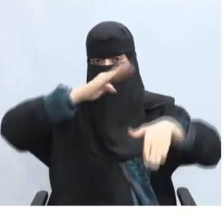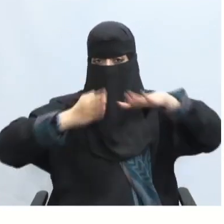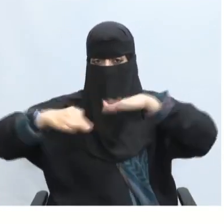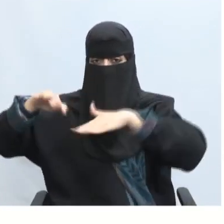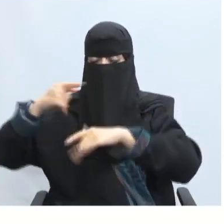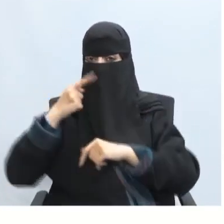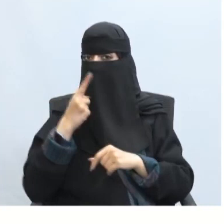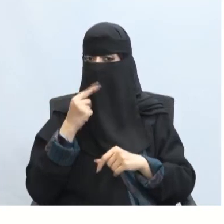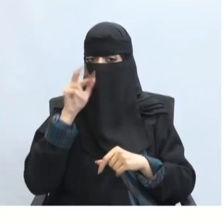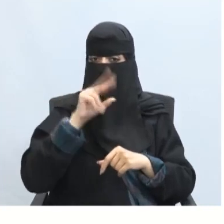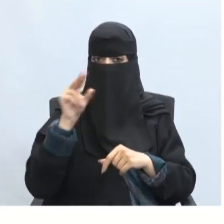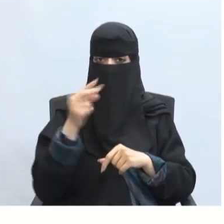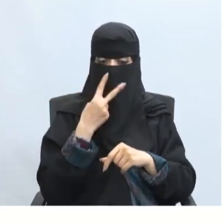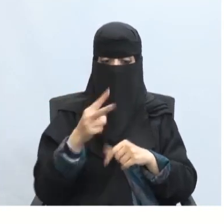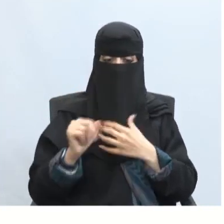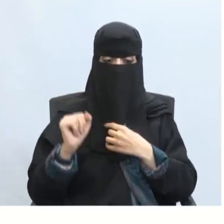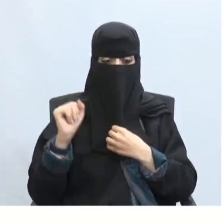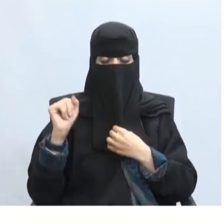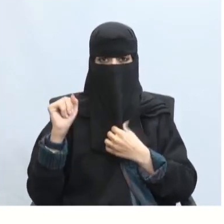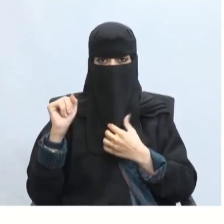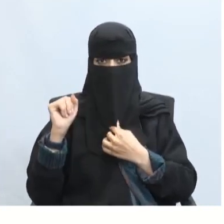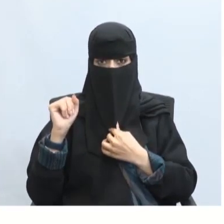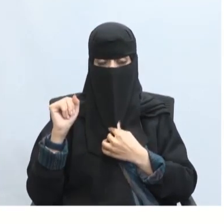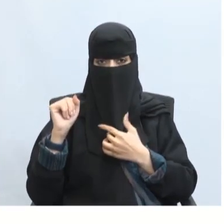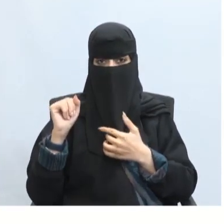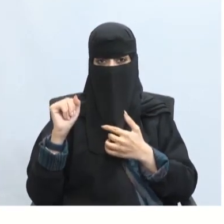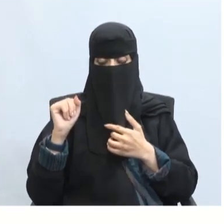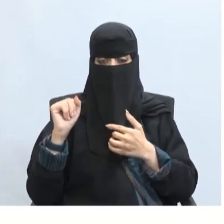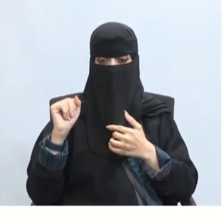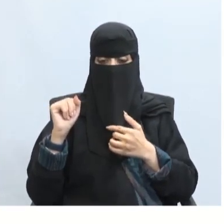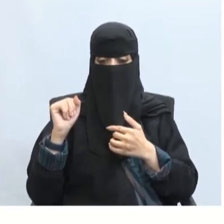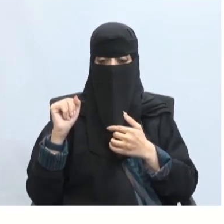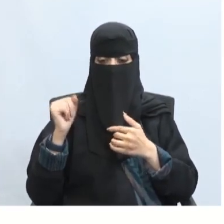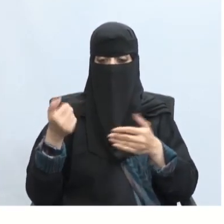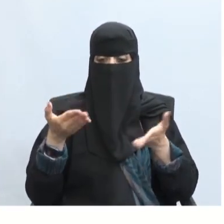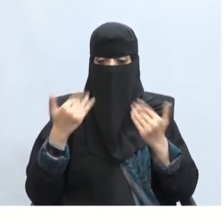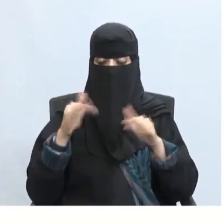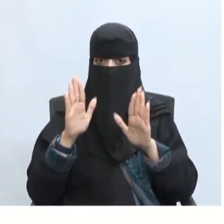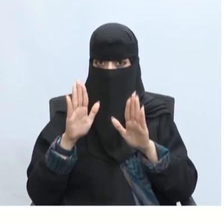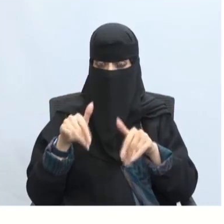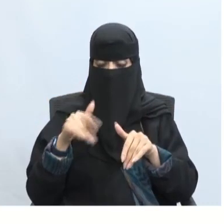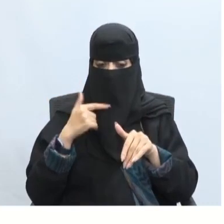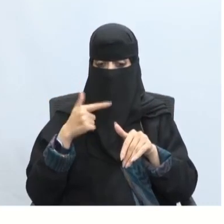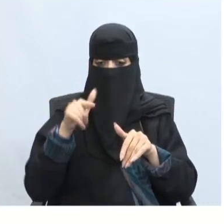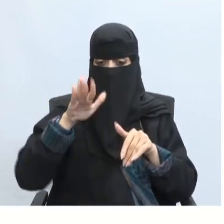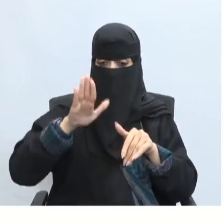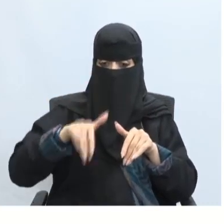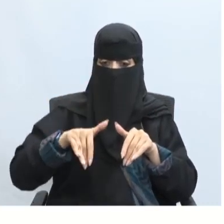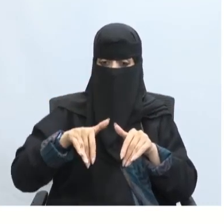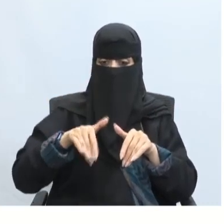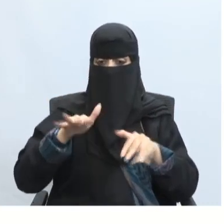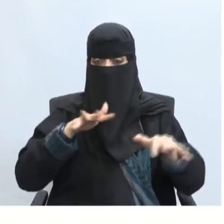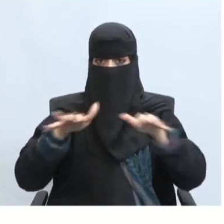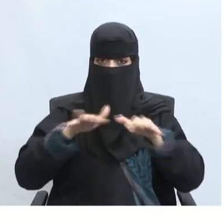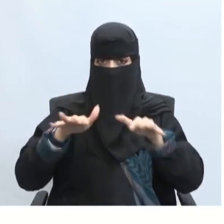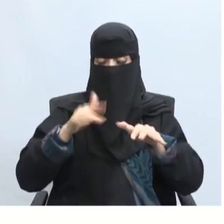كما نلاحظ هنا واوا سط البحر الاحمر ايضا عزيزي الطالب عزيزتي الطالبه